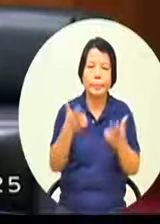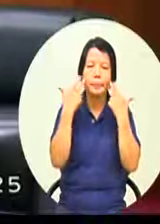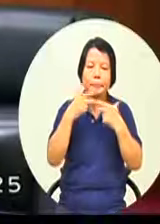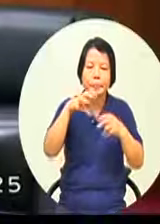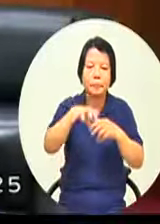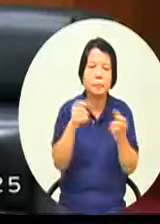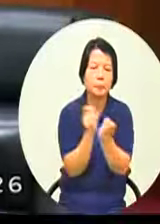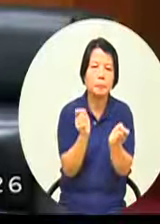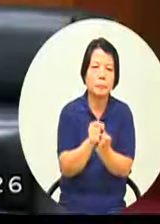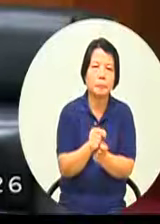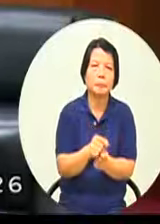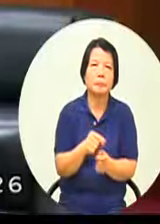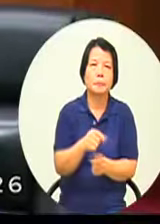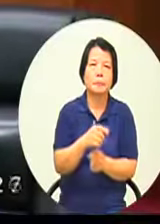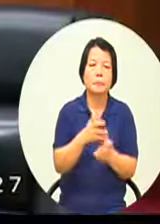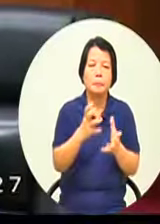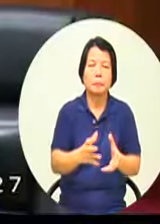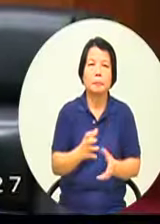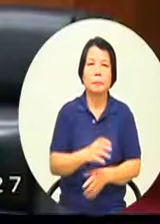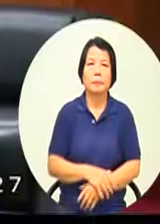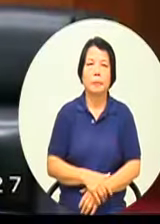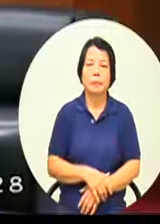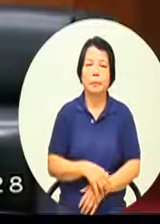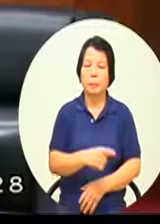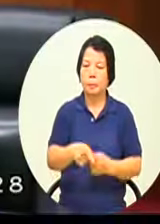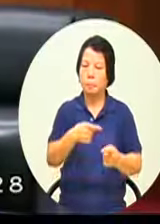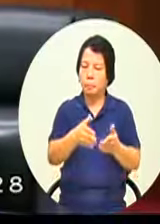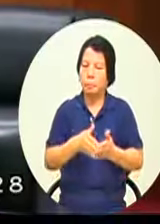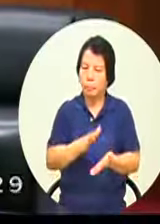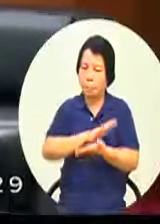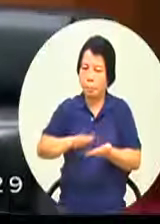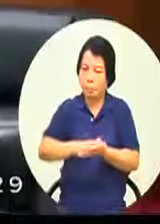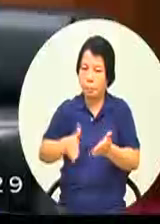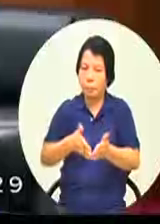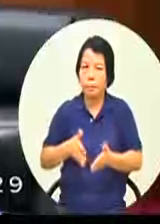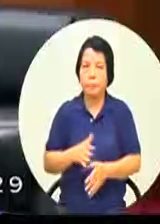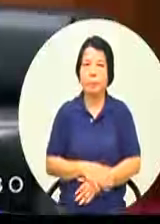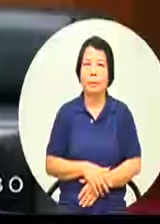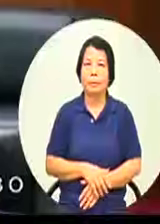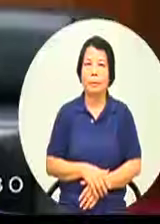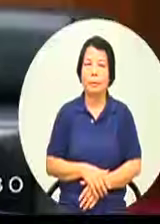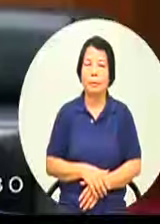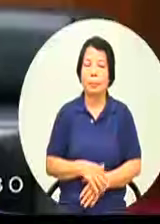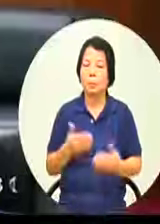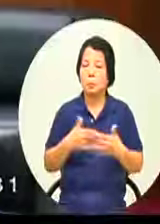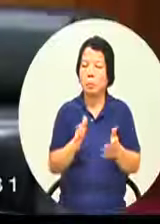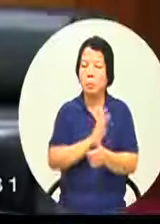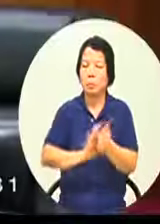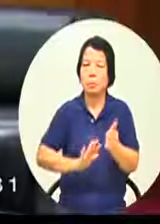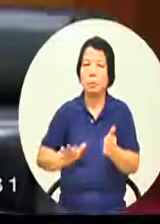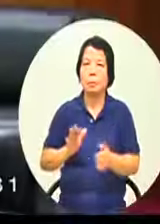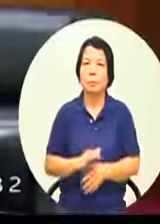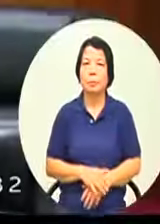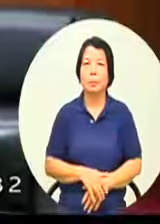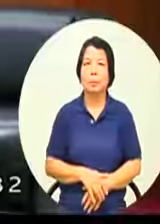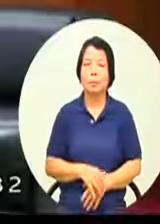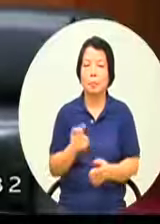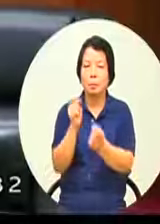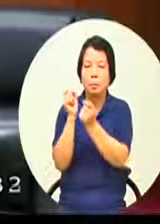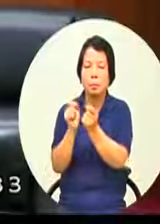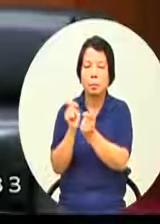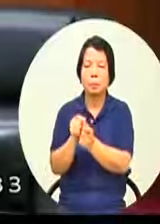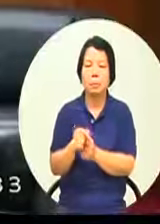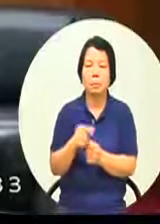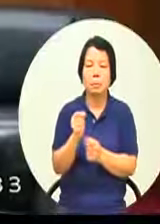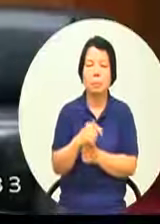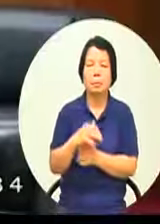呢？哈。这个真的是要做相当的处理了哈，不要到时候造成，因为太靠近这个污水处